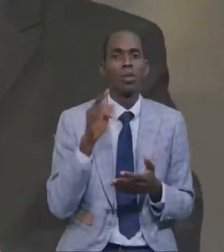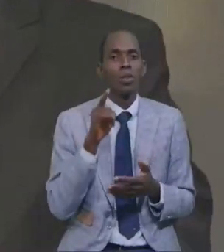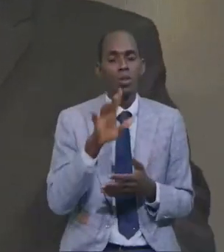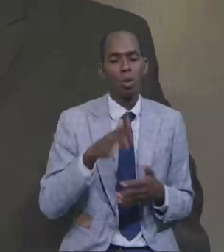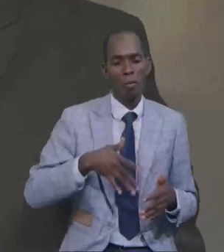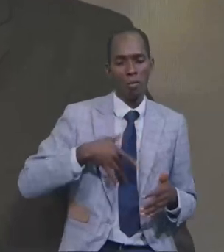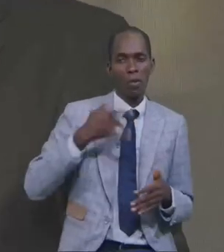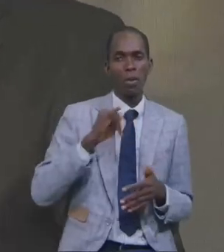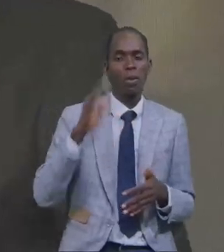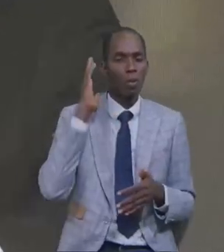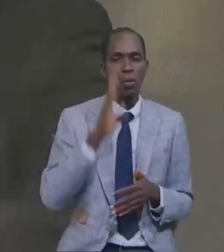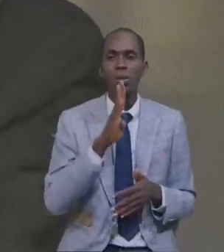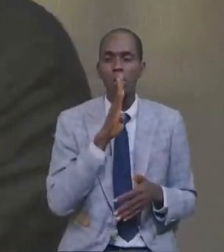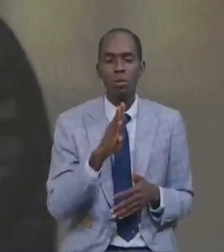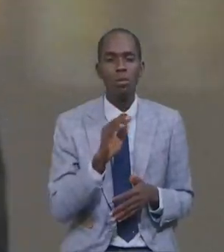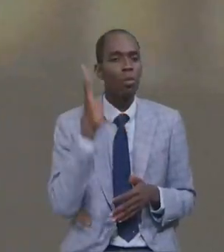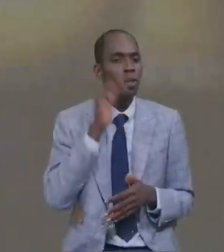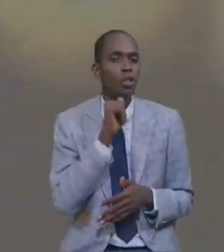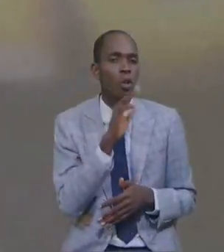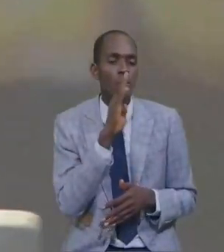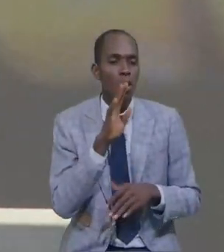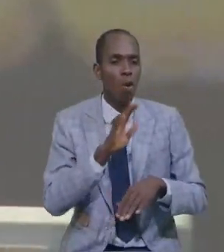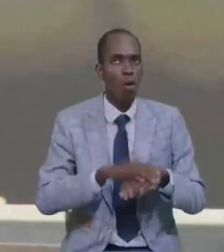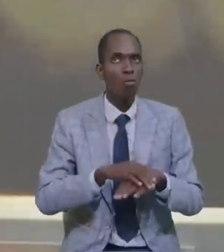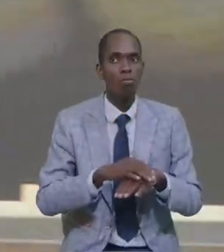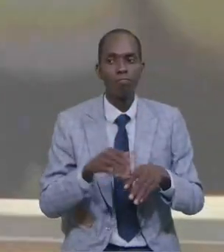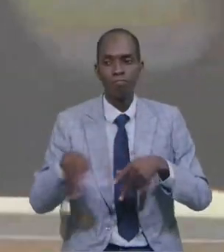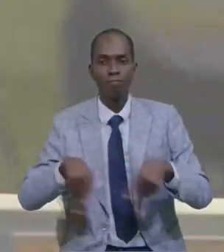pas vers la corruption.